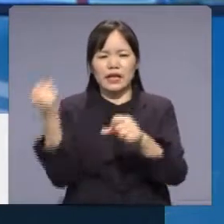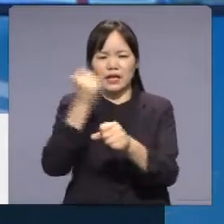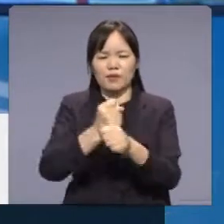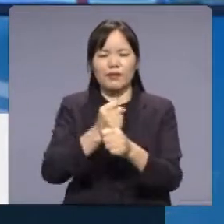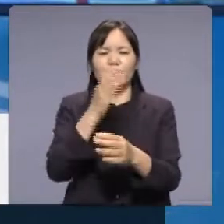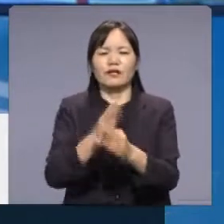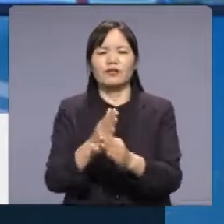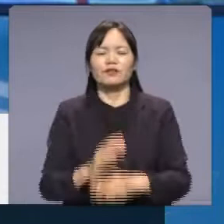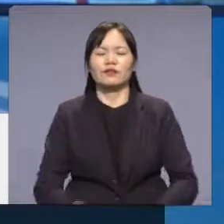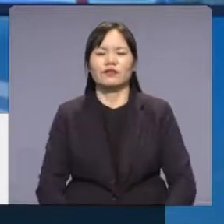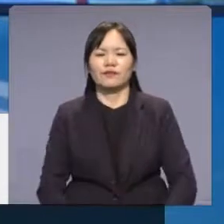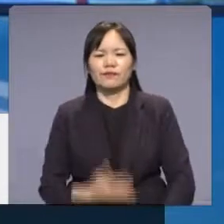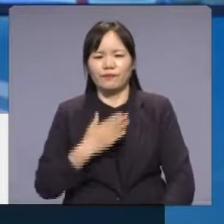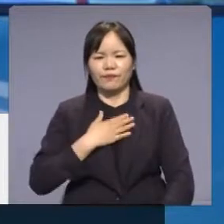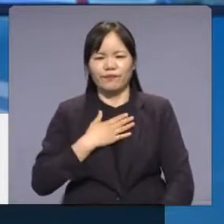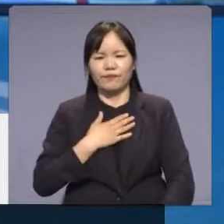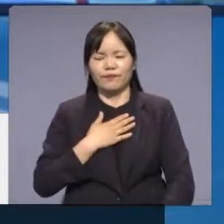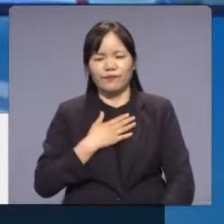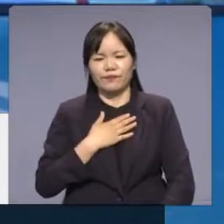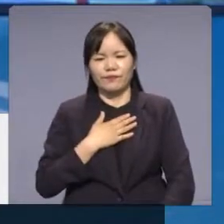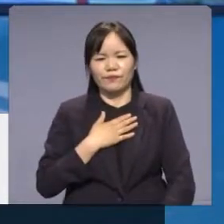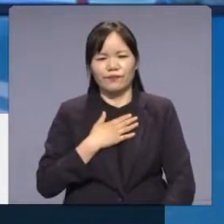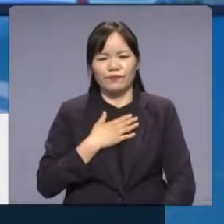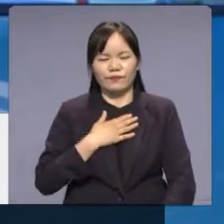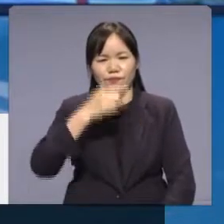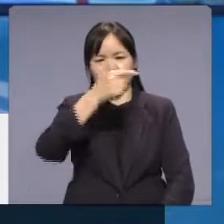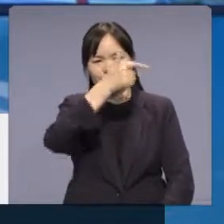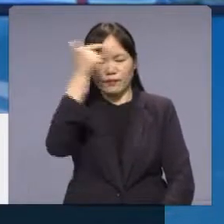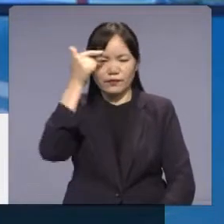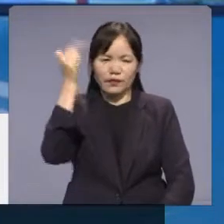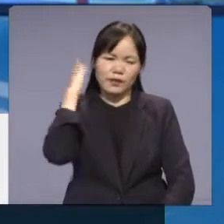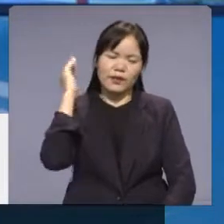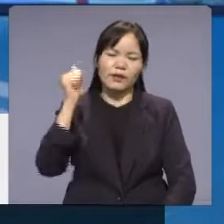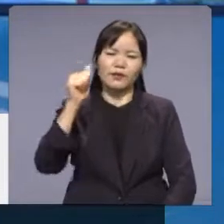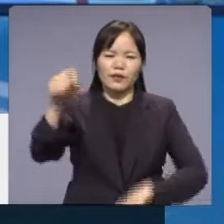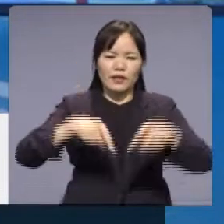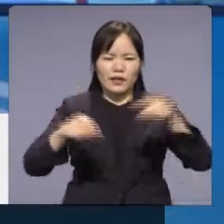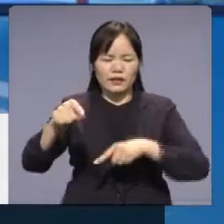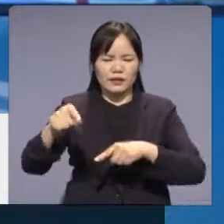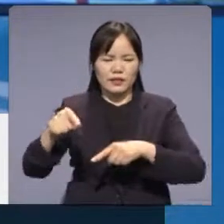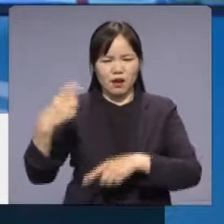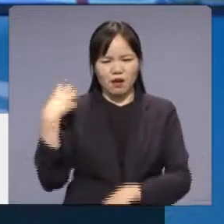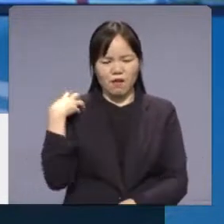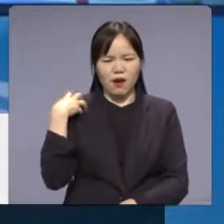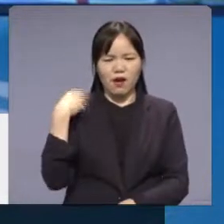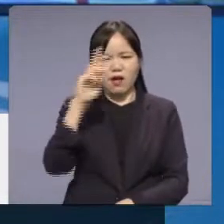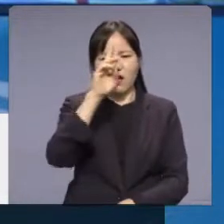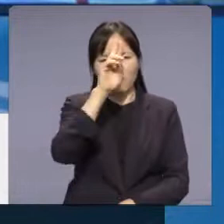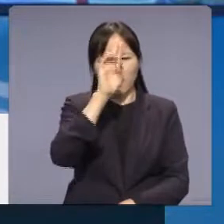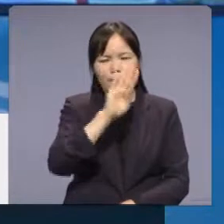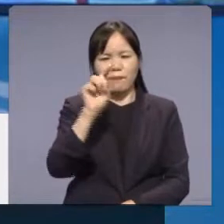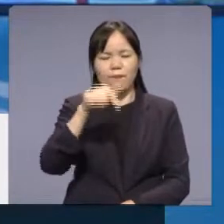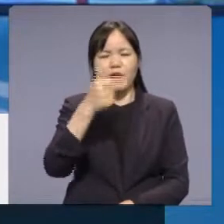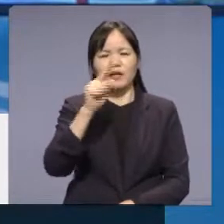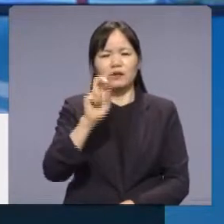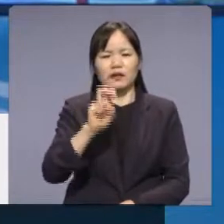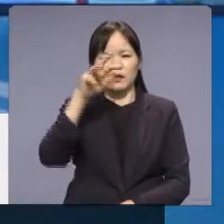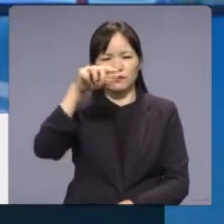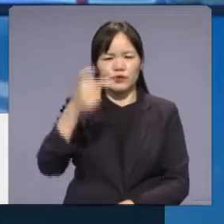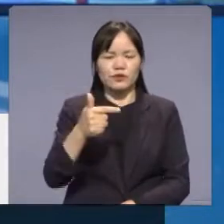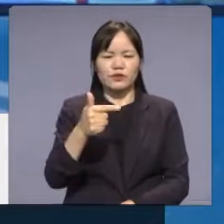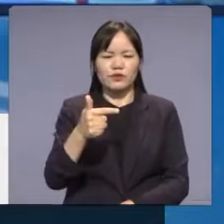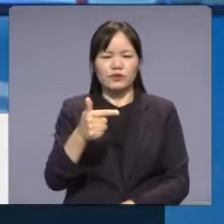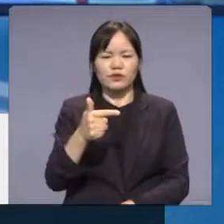있습니다. 저는 노무현 대통령 청와대 행정관으로 또 박남춘 국회의원 보좌관으로